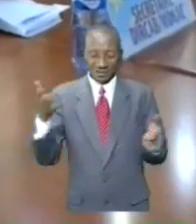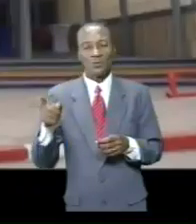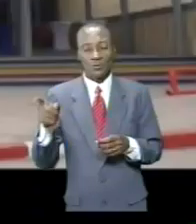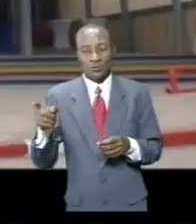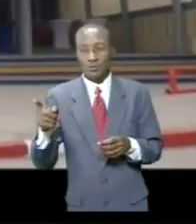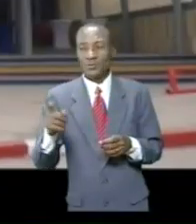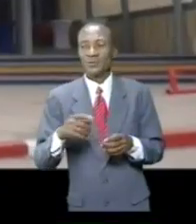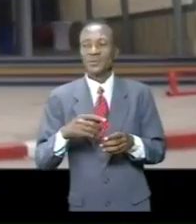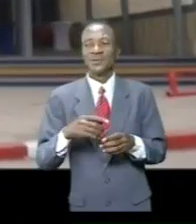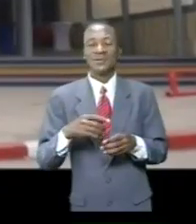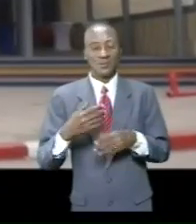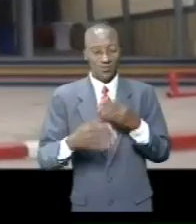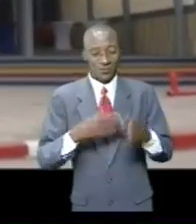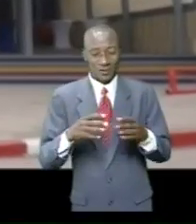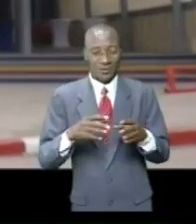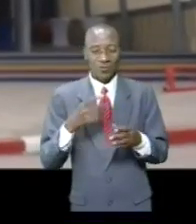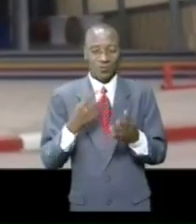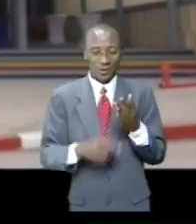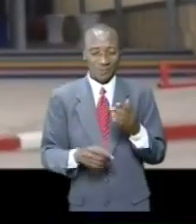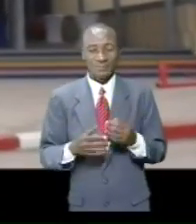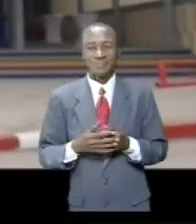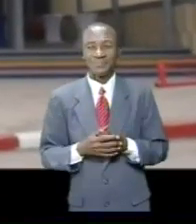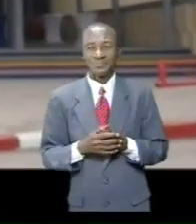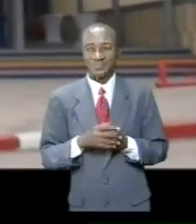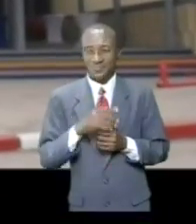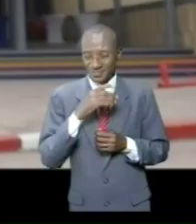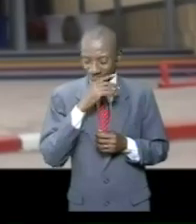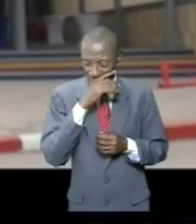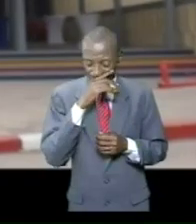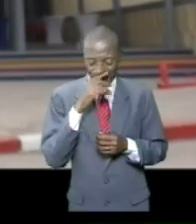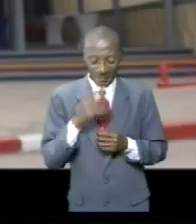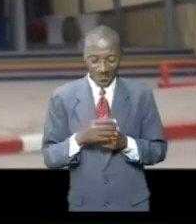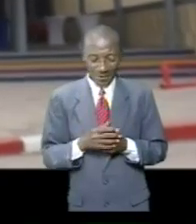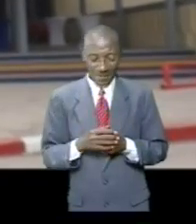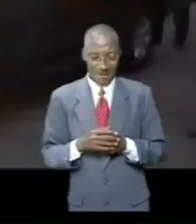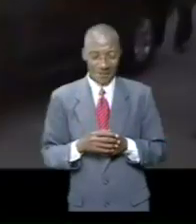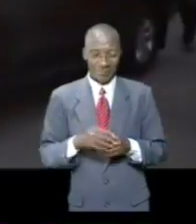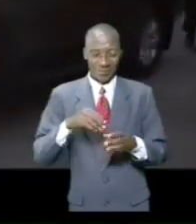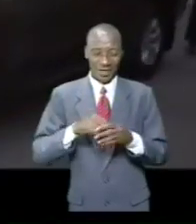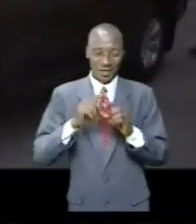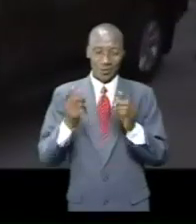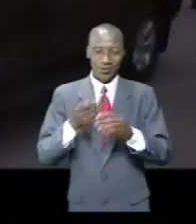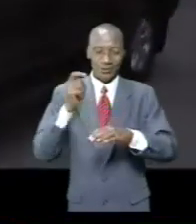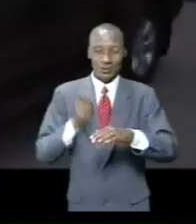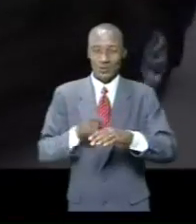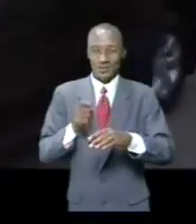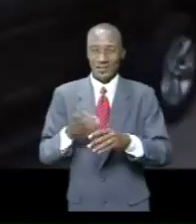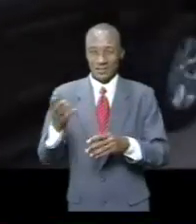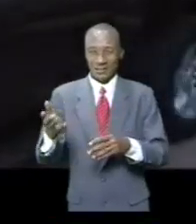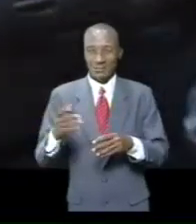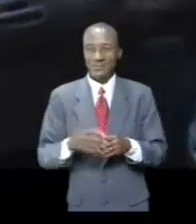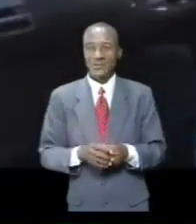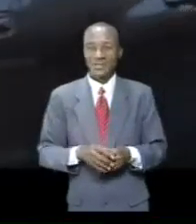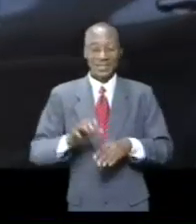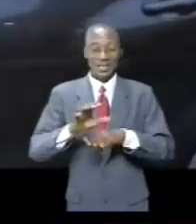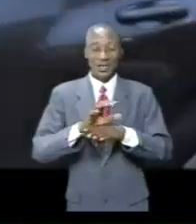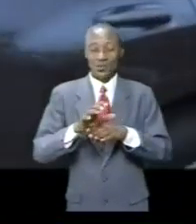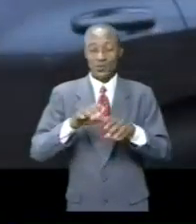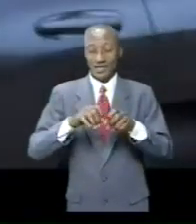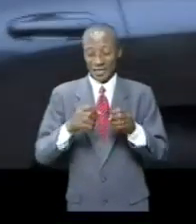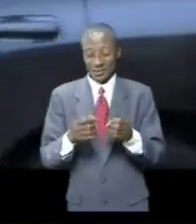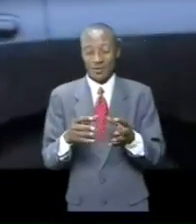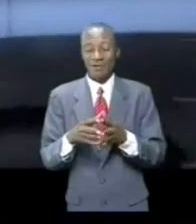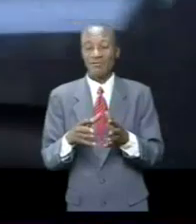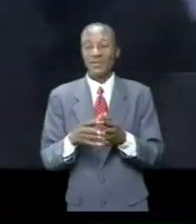combattants. Un vent nouveau souffle au sein de l'appareil judiciaire. La Cour de cassation et son premier président